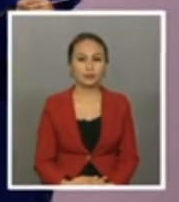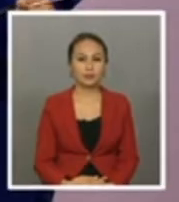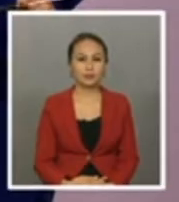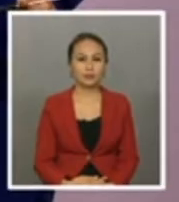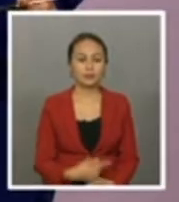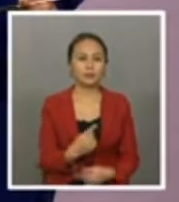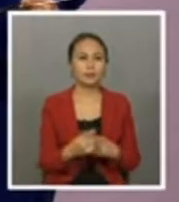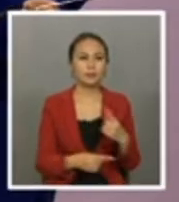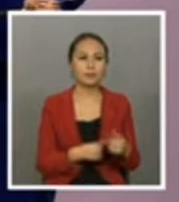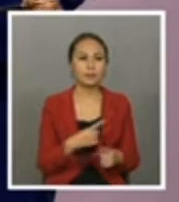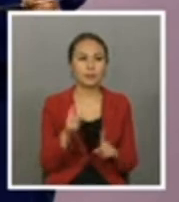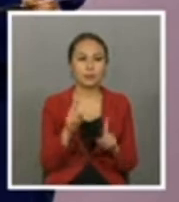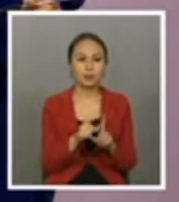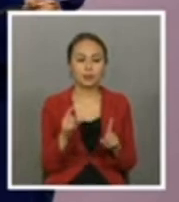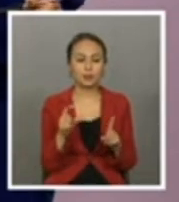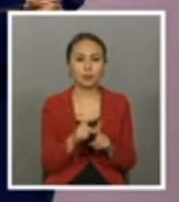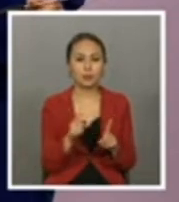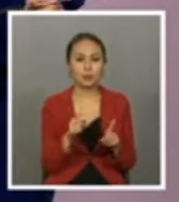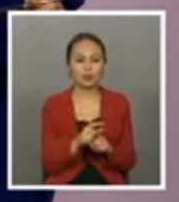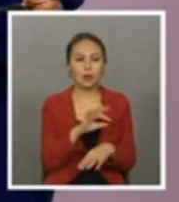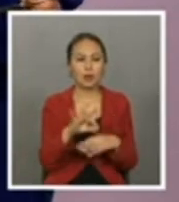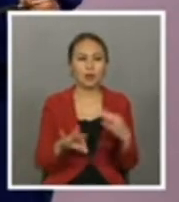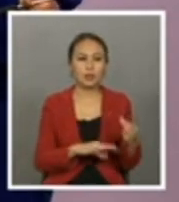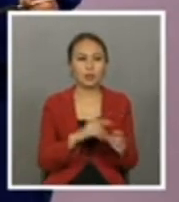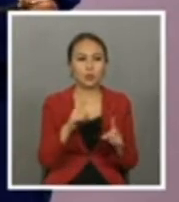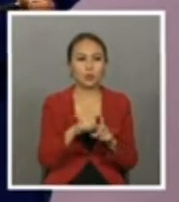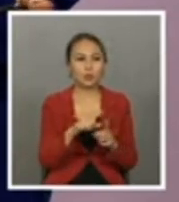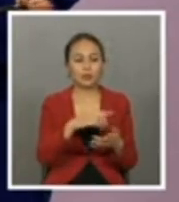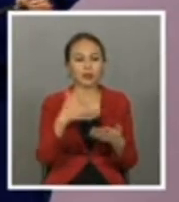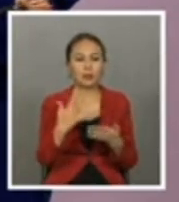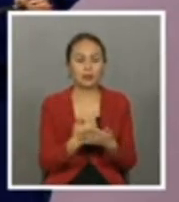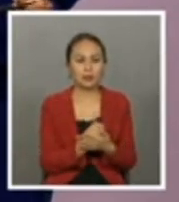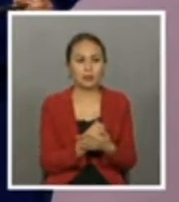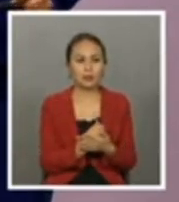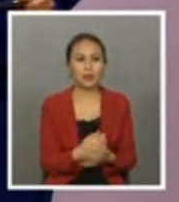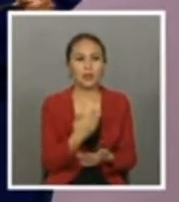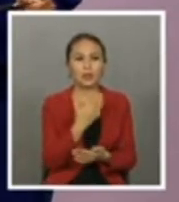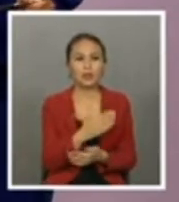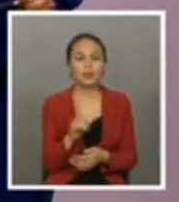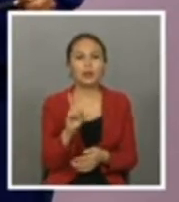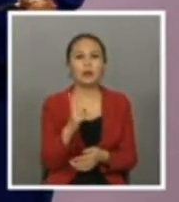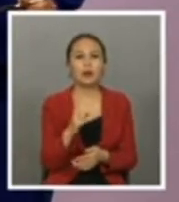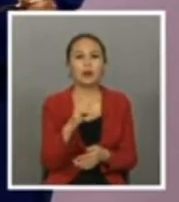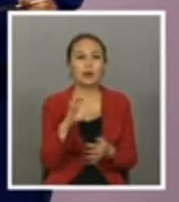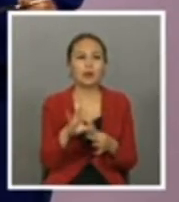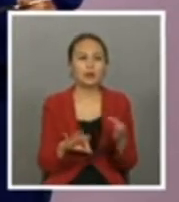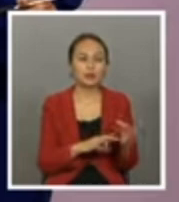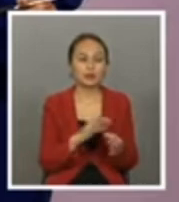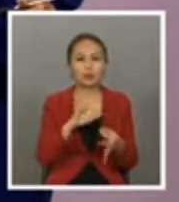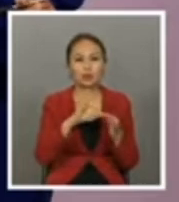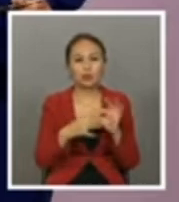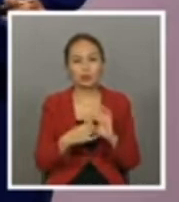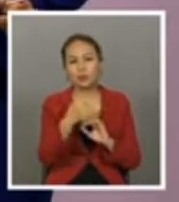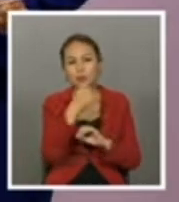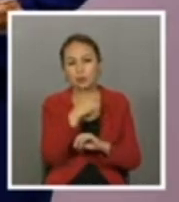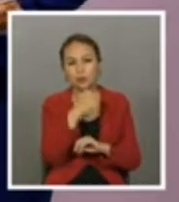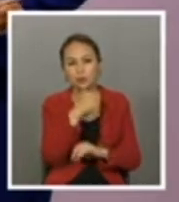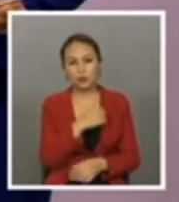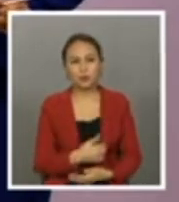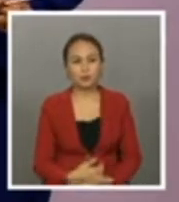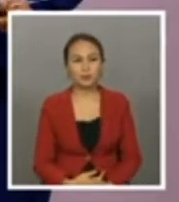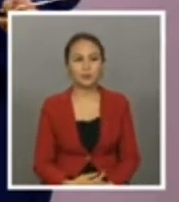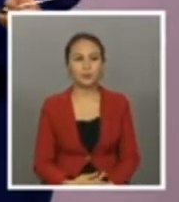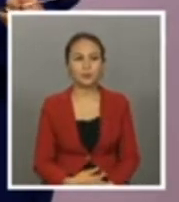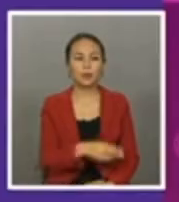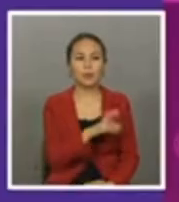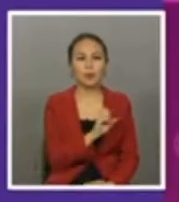Келесі сөздерден артық сөздерді табыңдар. Және ол неге артық, түсіндіріп көріңдерші.